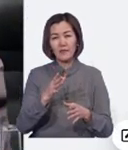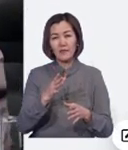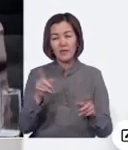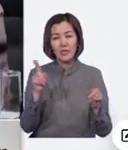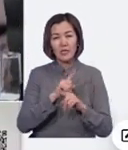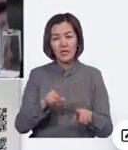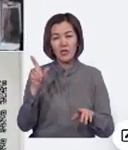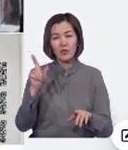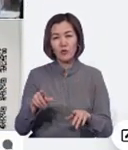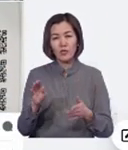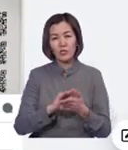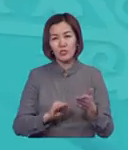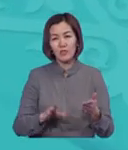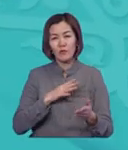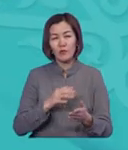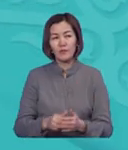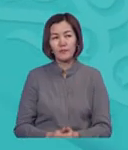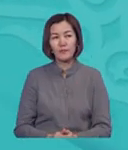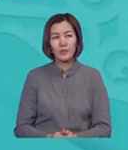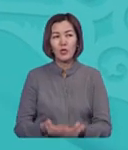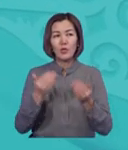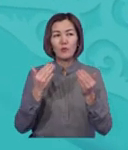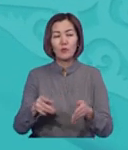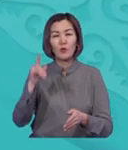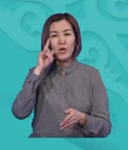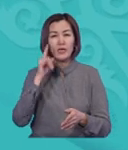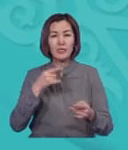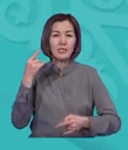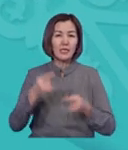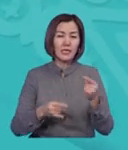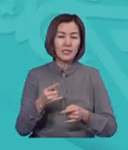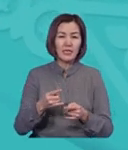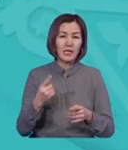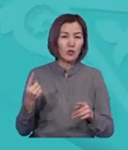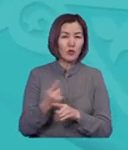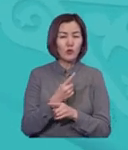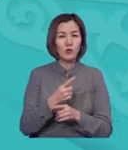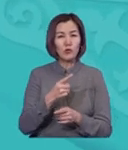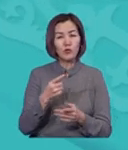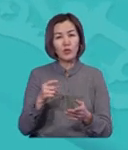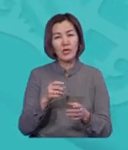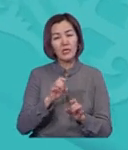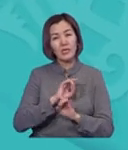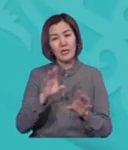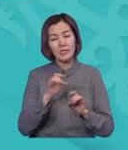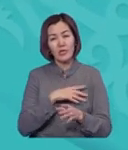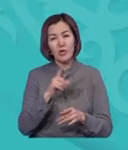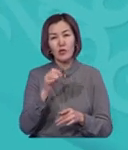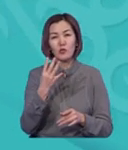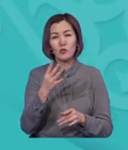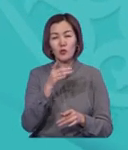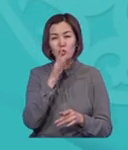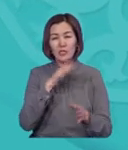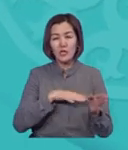тұлғасы жайлы жазған еді. Бүгін қазақ теледидарының тұңғыш дикторы Зұлқия Мұқанқызы Жұматова 104 жасқа